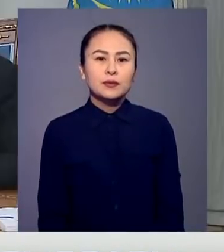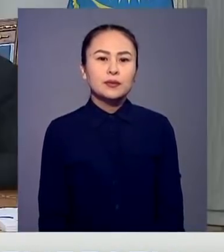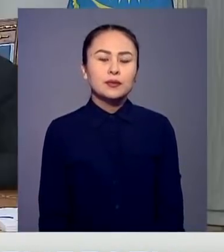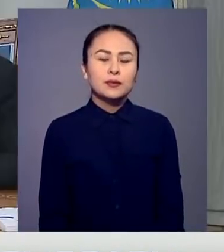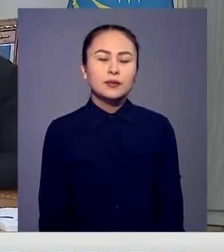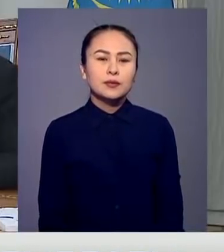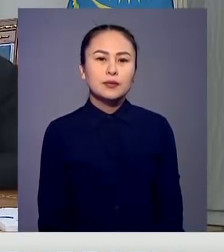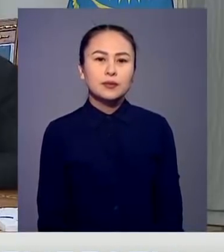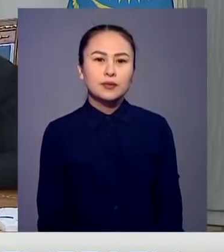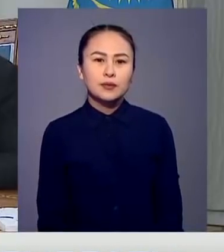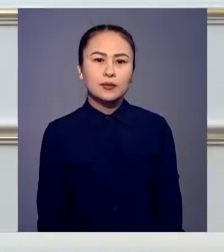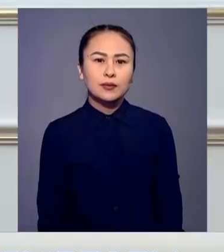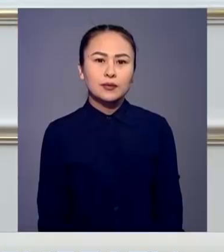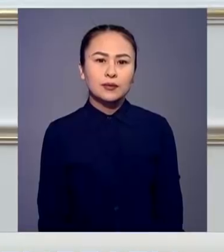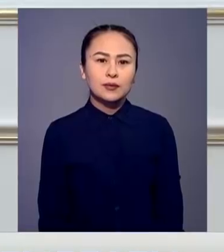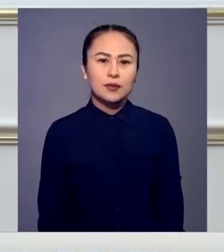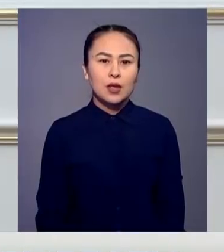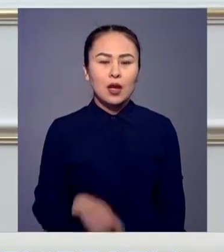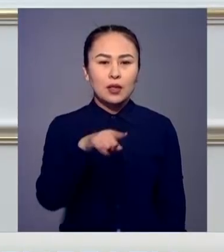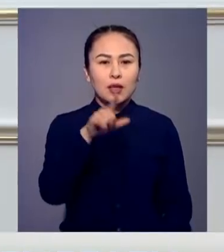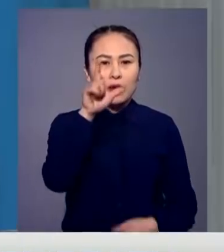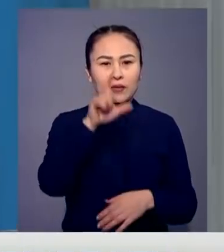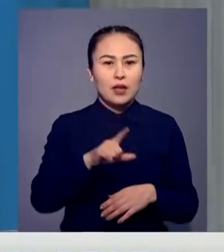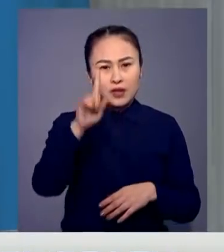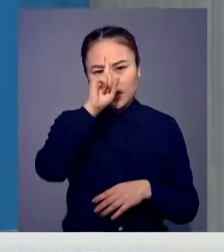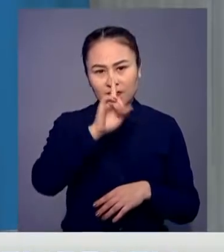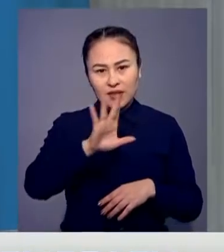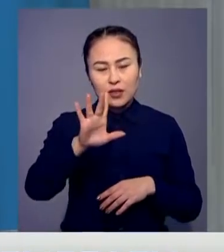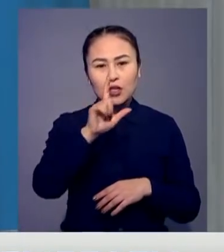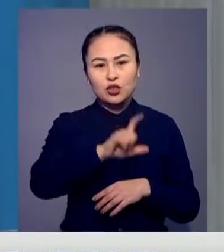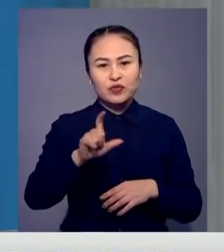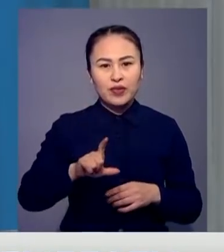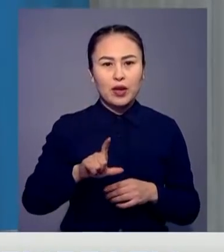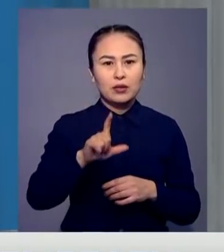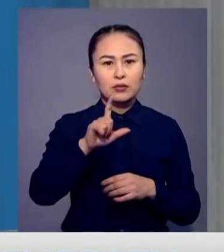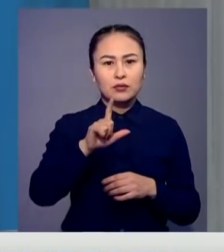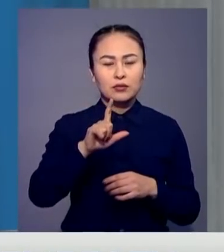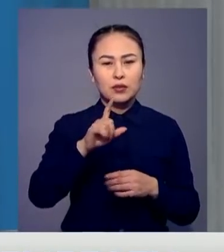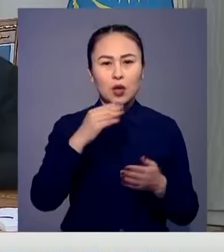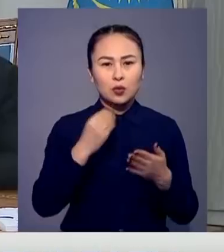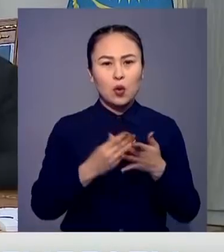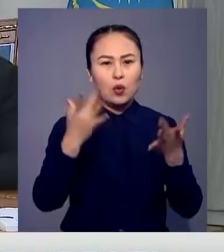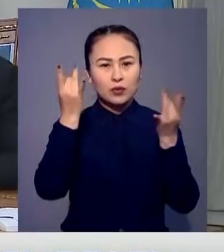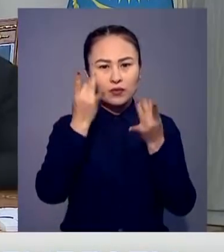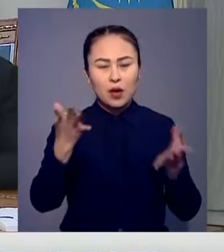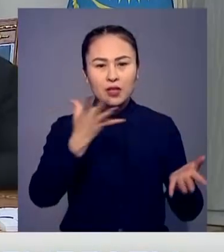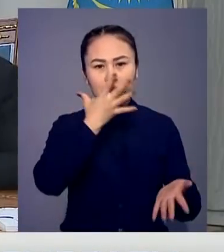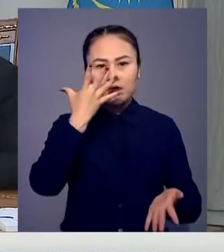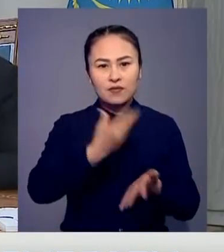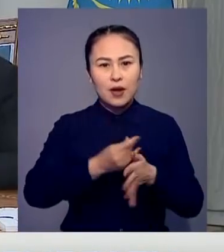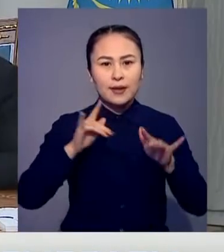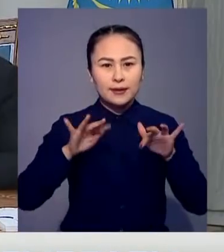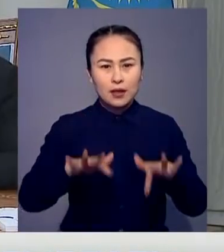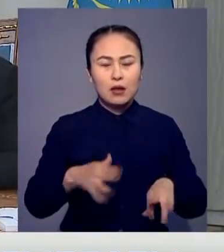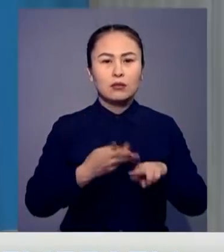Жәния, ты очень известный в стране человек, достигший вершину искусства в своем деле, и пианист,